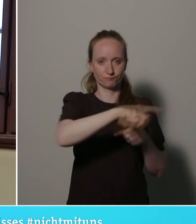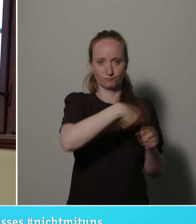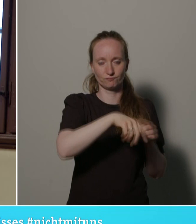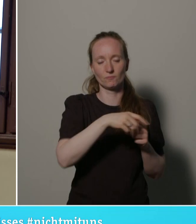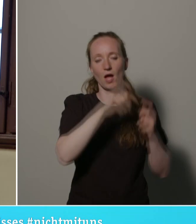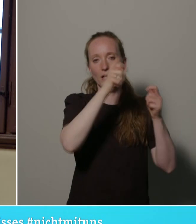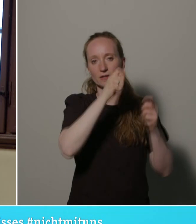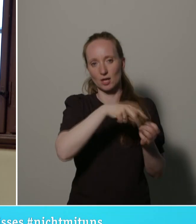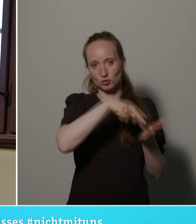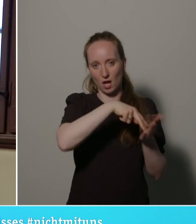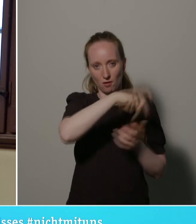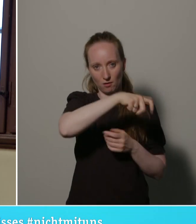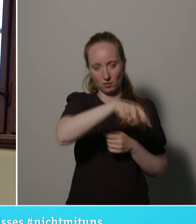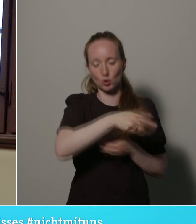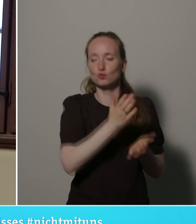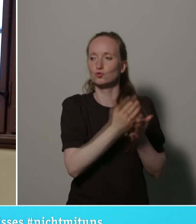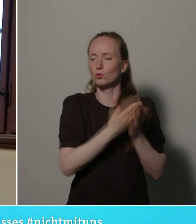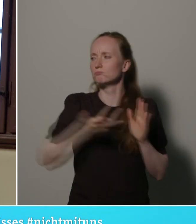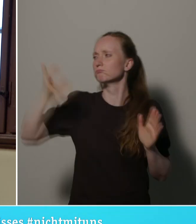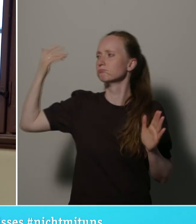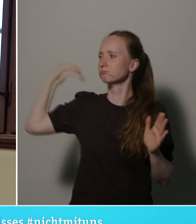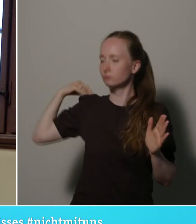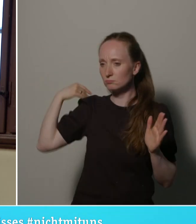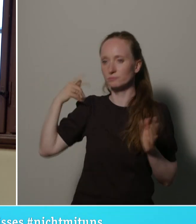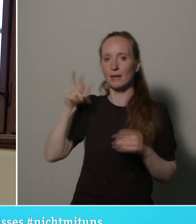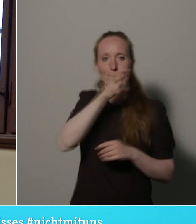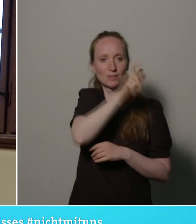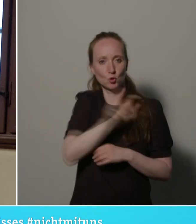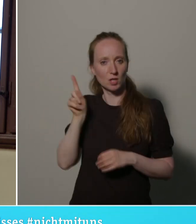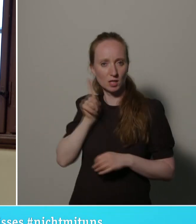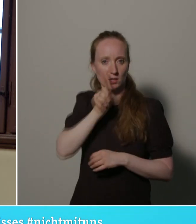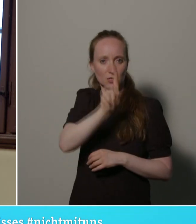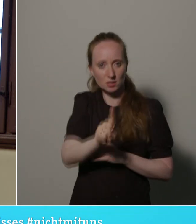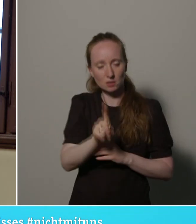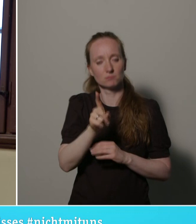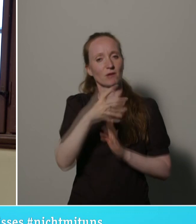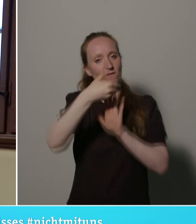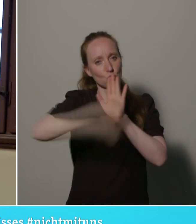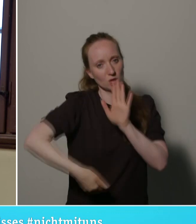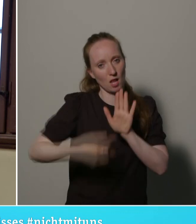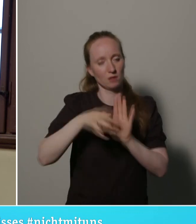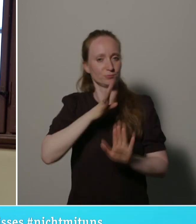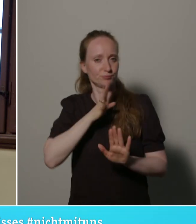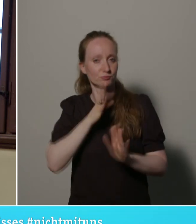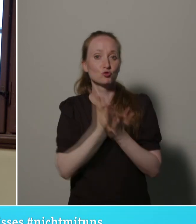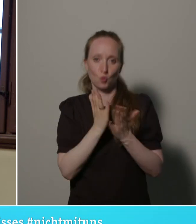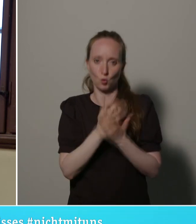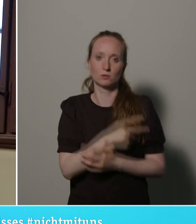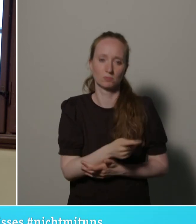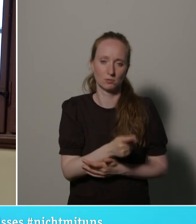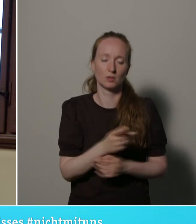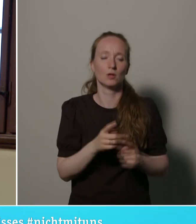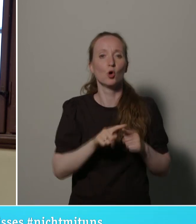hier vor einiger Zeit die Möglichkeit gehabt, ihr Anliegen persönlich vorzustellen und das dann auch nach